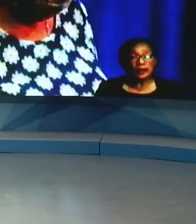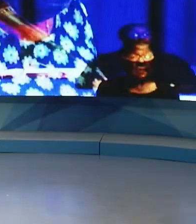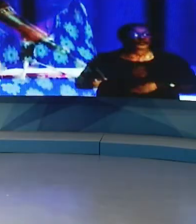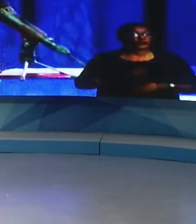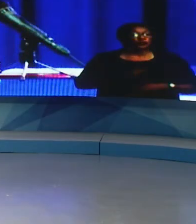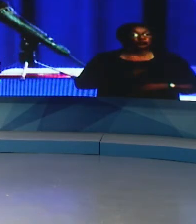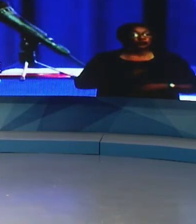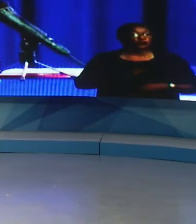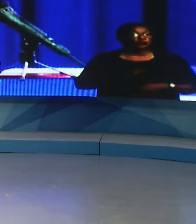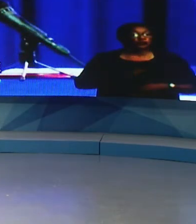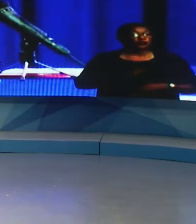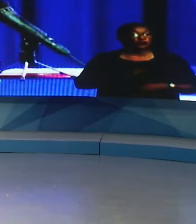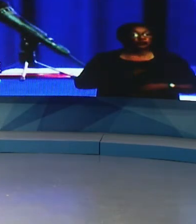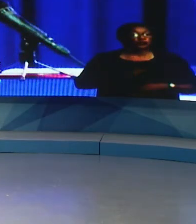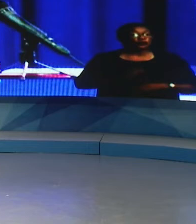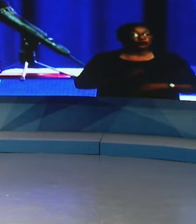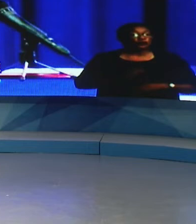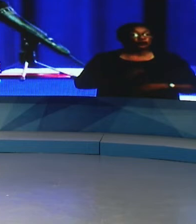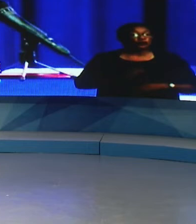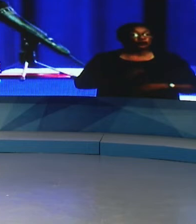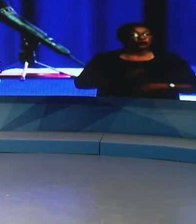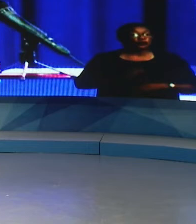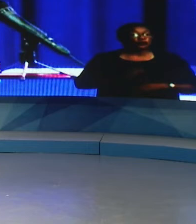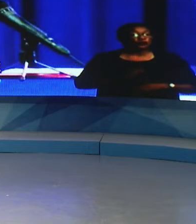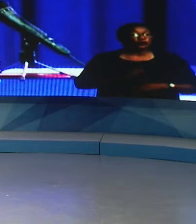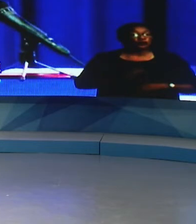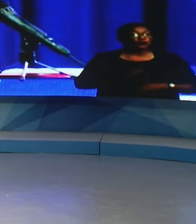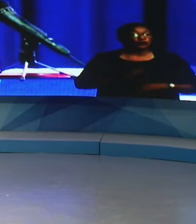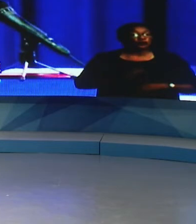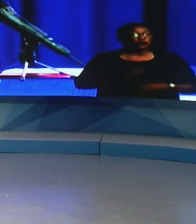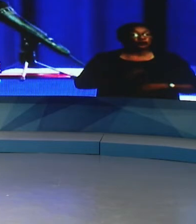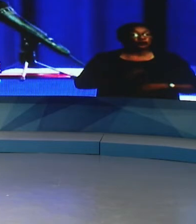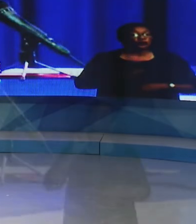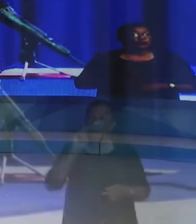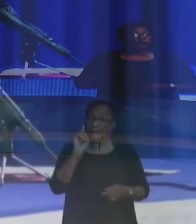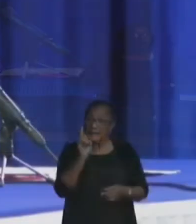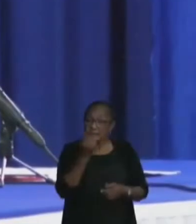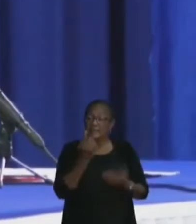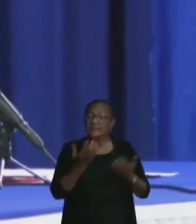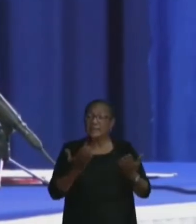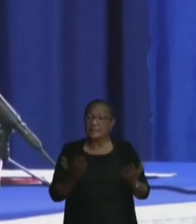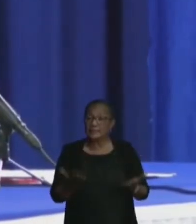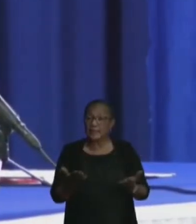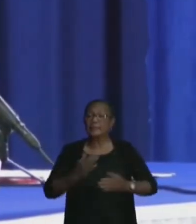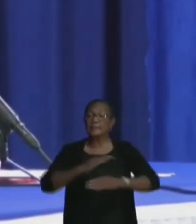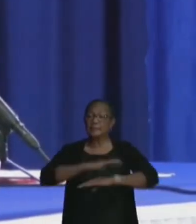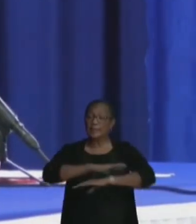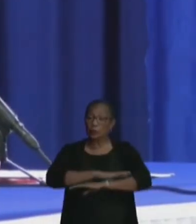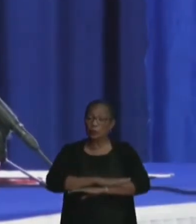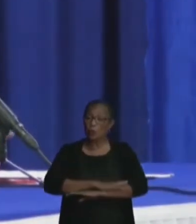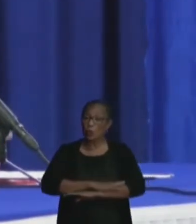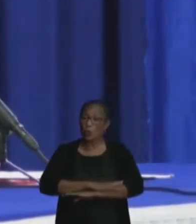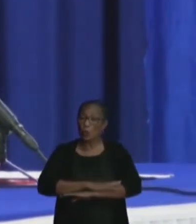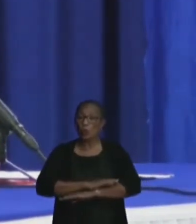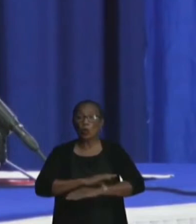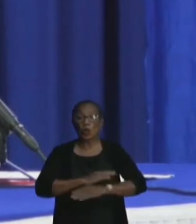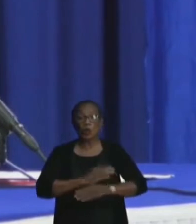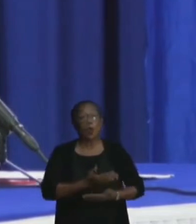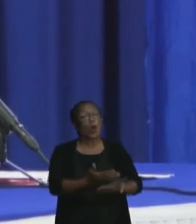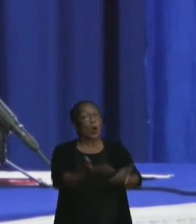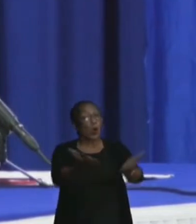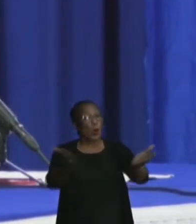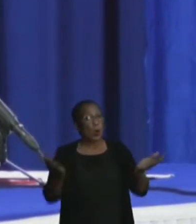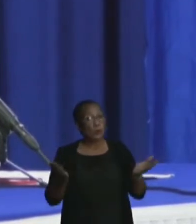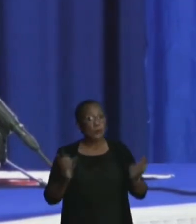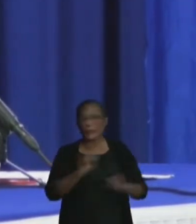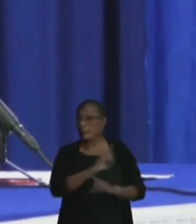De crisismanager van het COVID-19 managementteam, Martelisse Eersel, zegt dat het ministerie van Onderwijs uitstekende richtlijnen heeft gemaakt